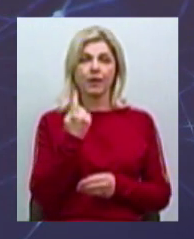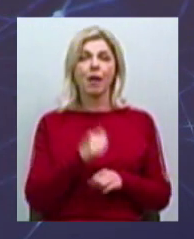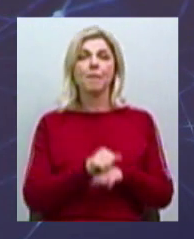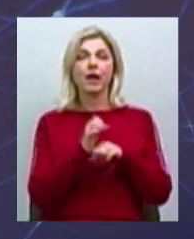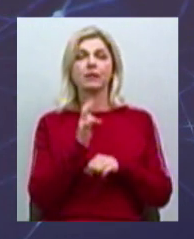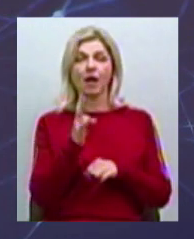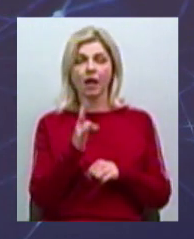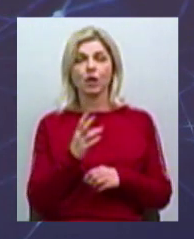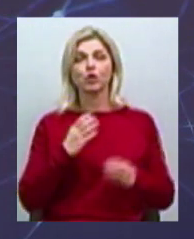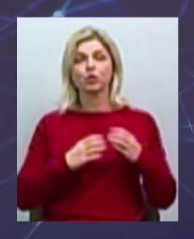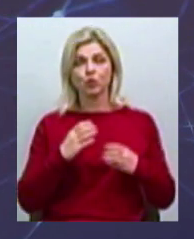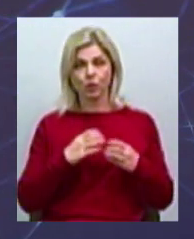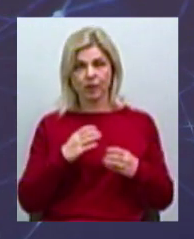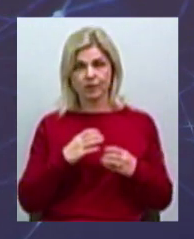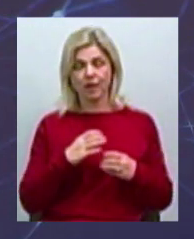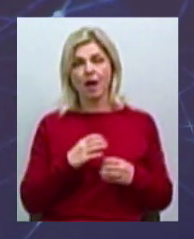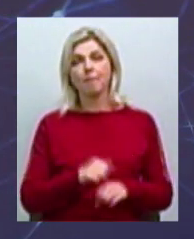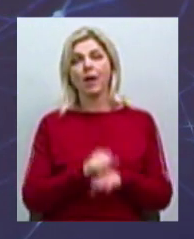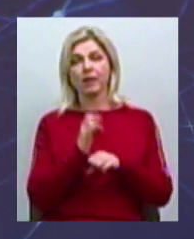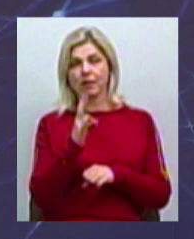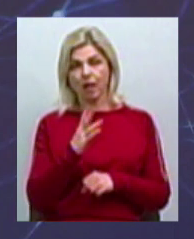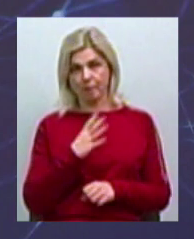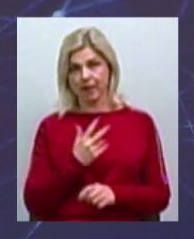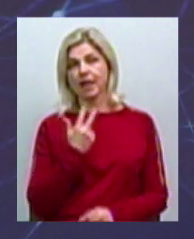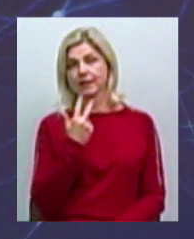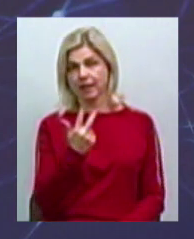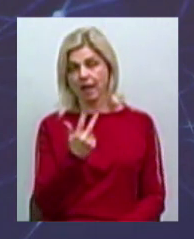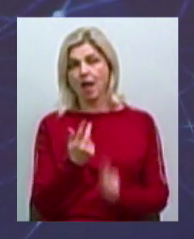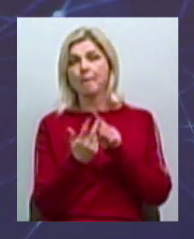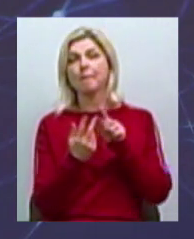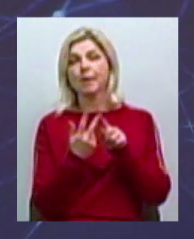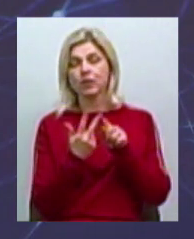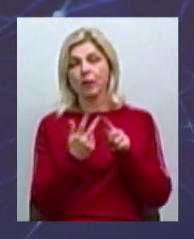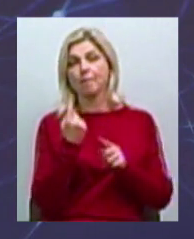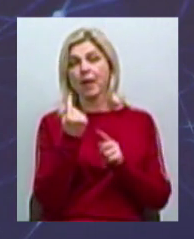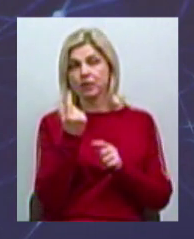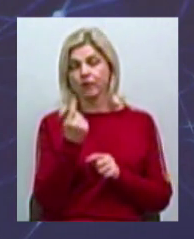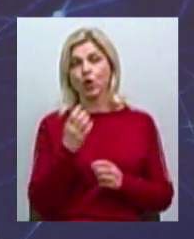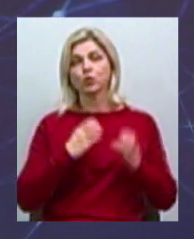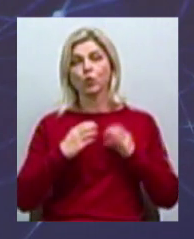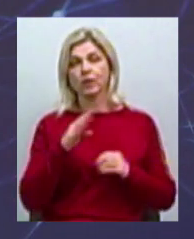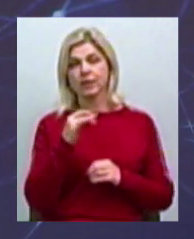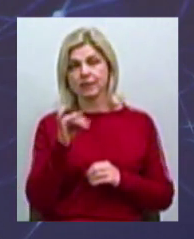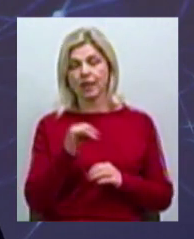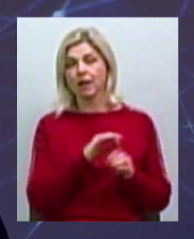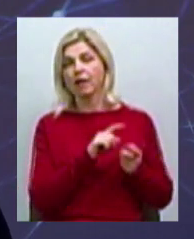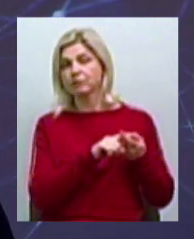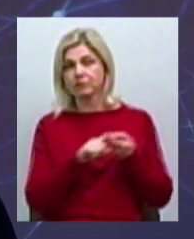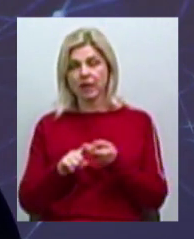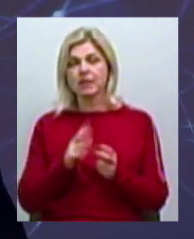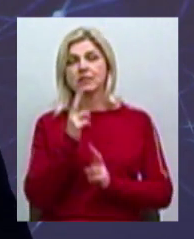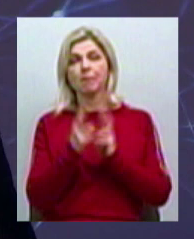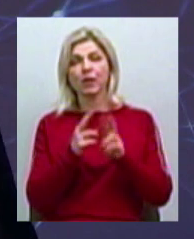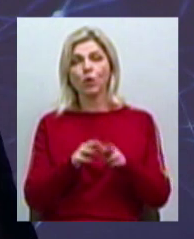студентську революцію на граніті, то майданів було 3, можна сказати так. Перший студентський призвів до зміни уряду УРСР ще